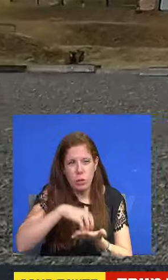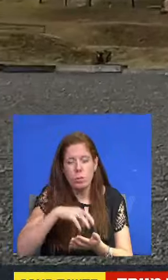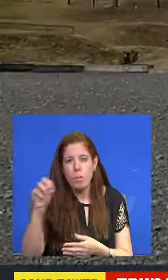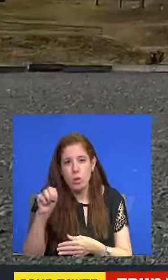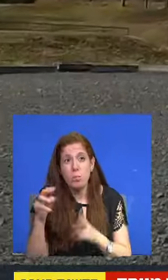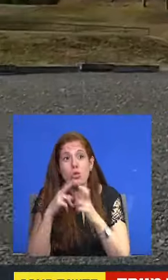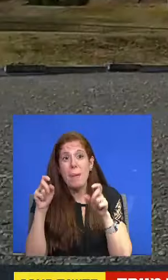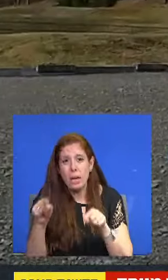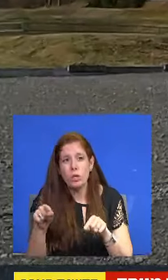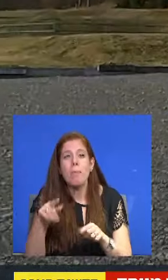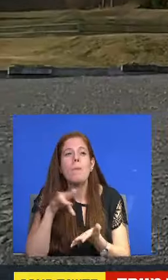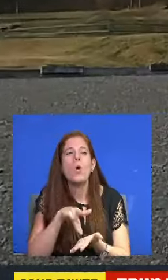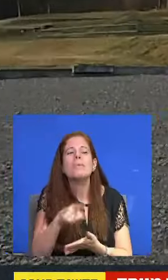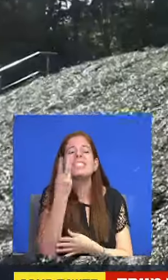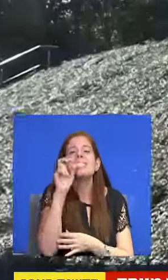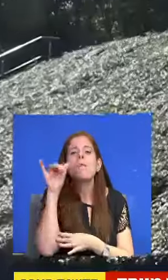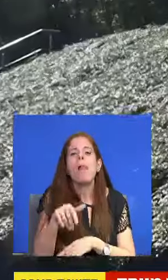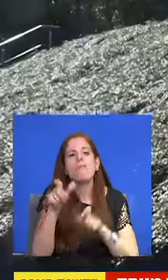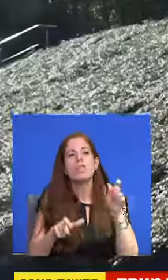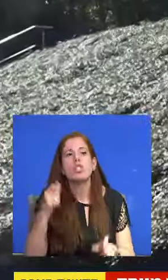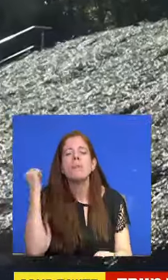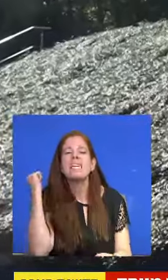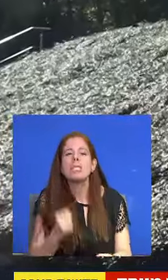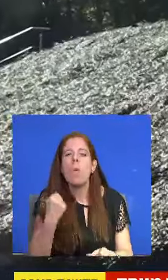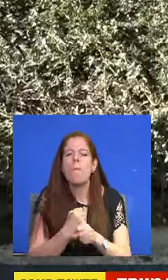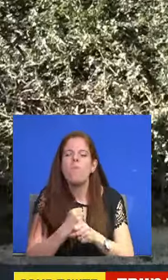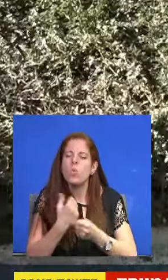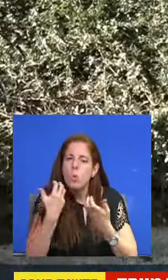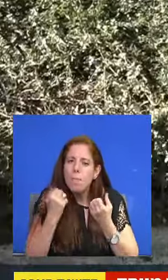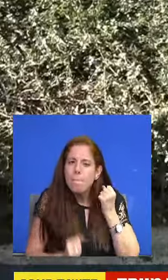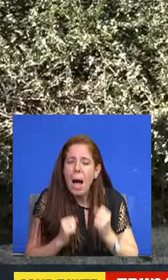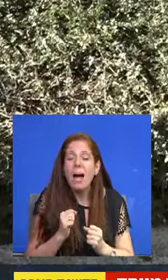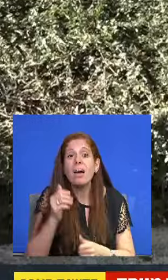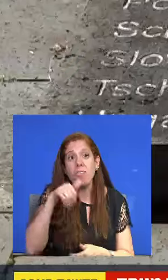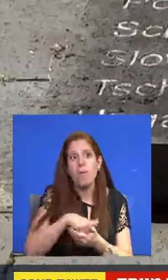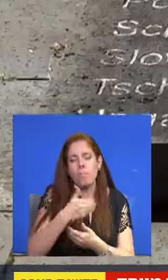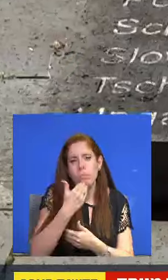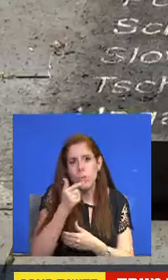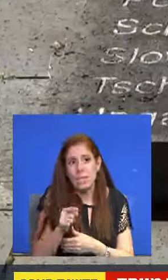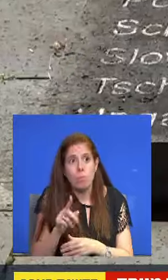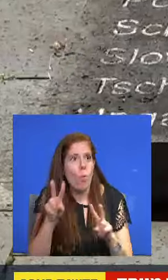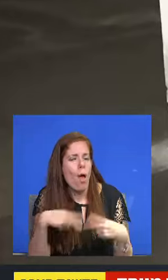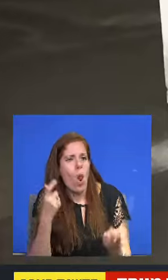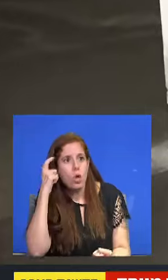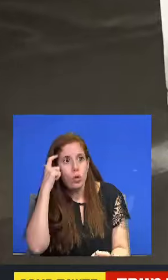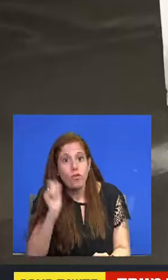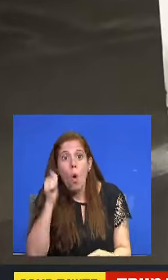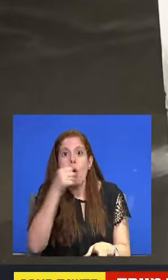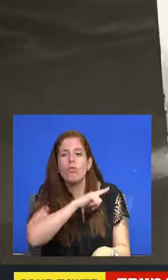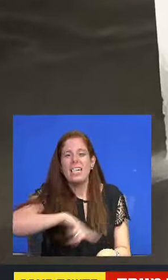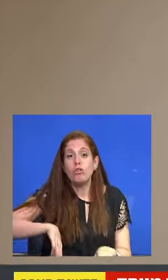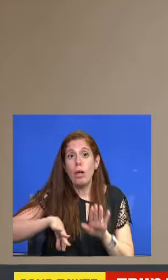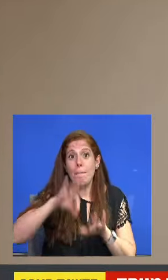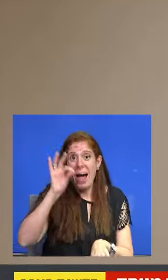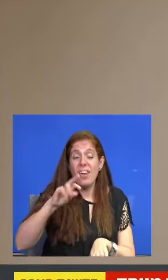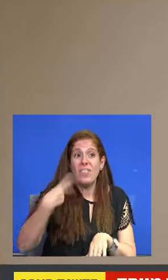במקום הזה נרצחו 20,000 בני אדם בעבודות פרך, בהם יהודים. הוא לא יכול להעלות בדעתו אפשרות שראש העיר שיבחר ויהיה ממונה על